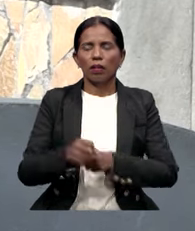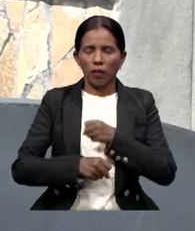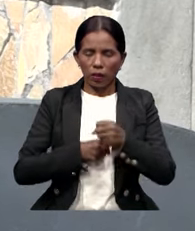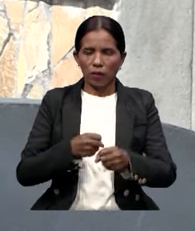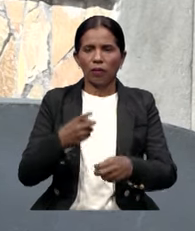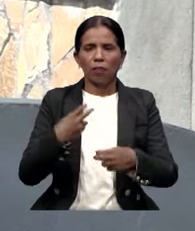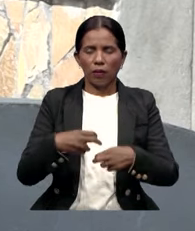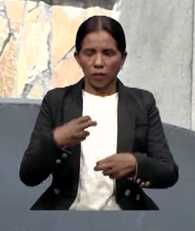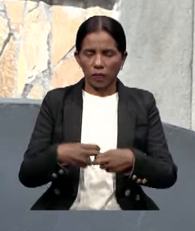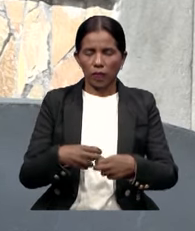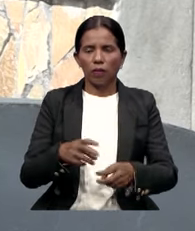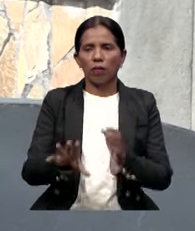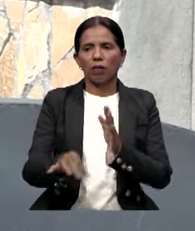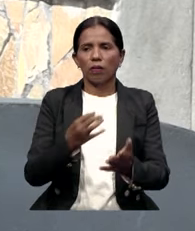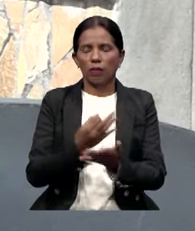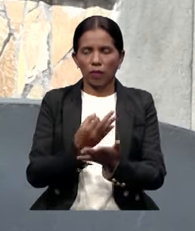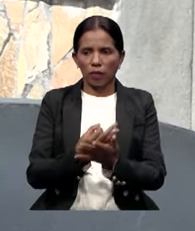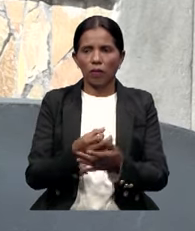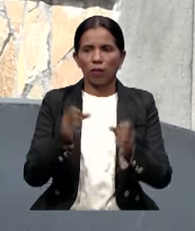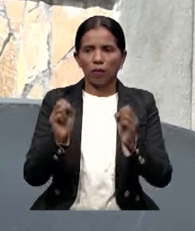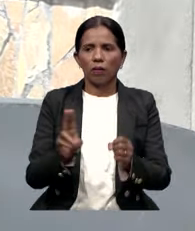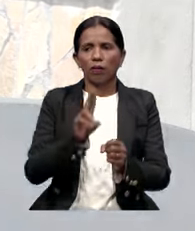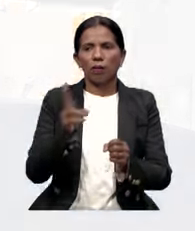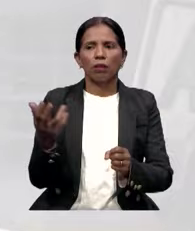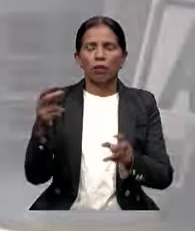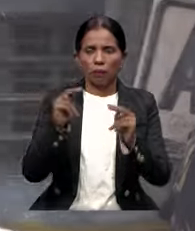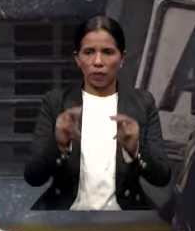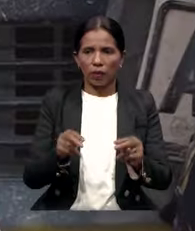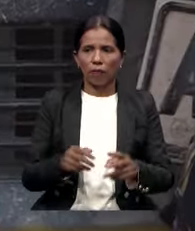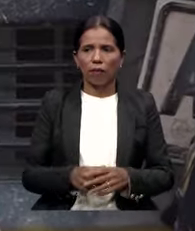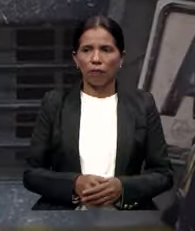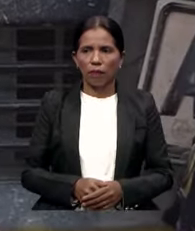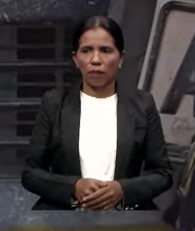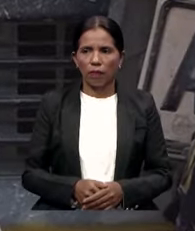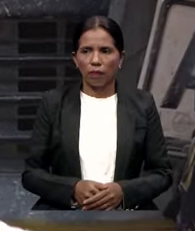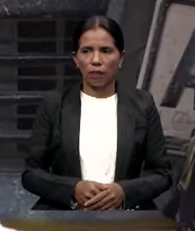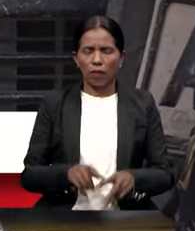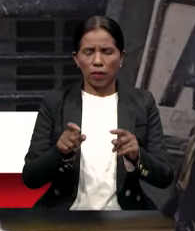los ba osa bele hetan itu ituan odi bele uza ba ne sidari. Ini tau matangka.